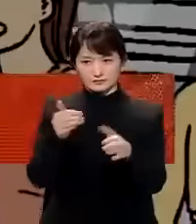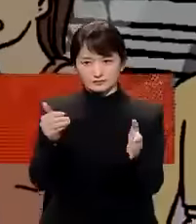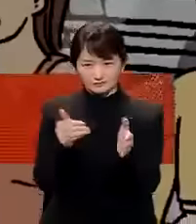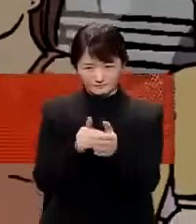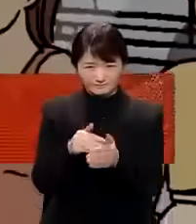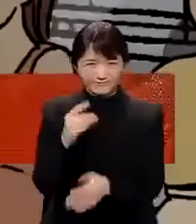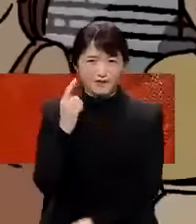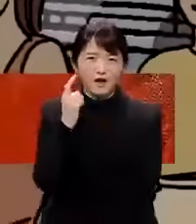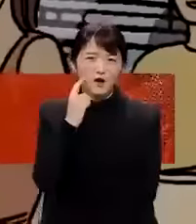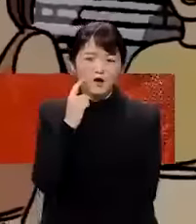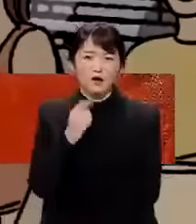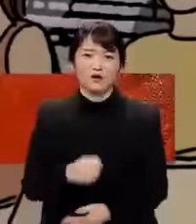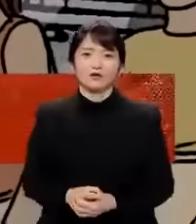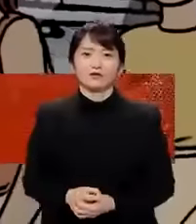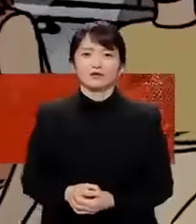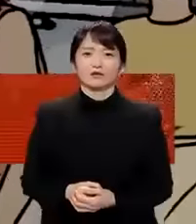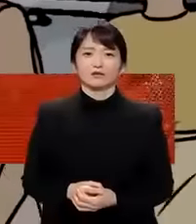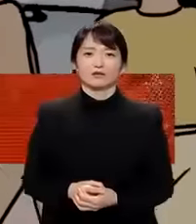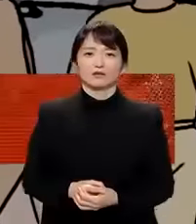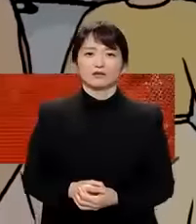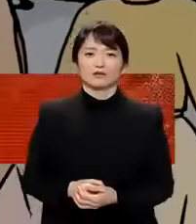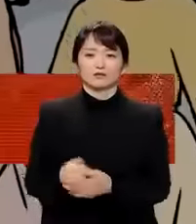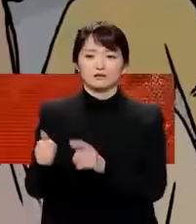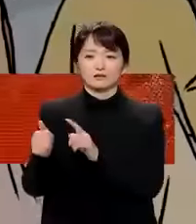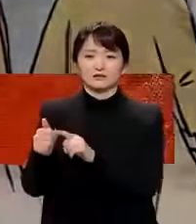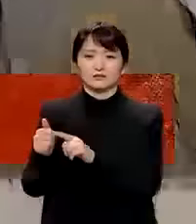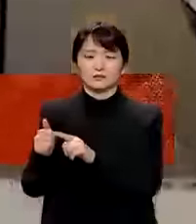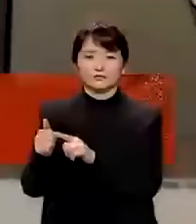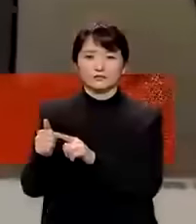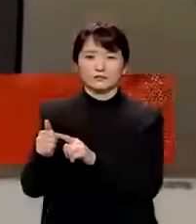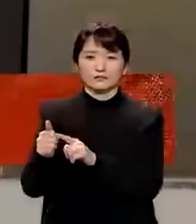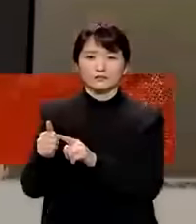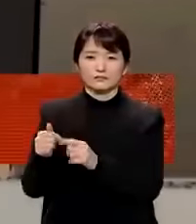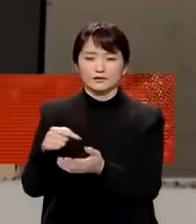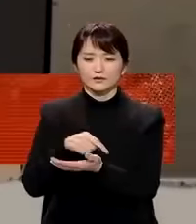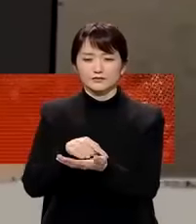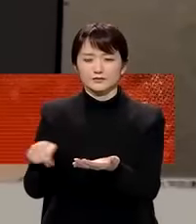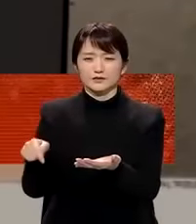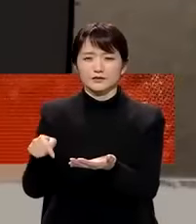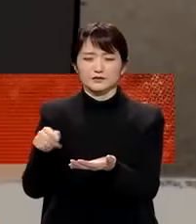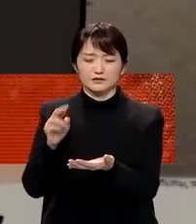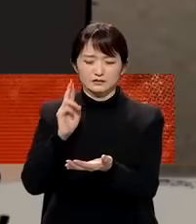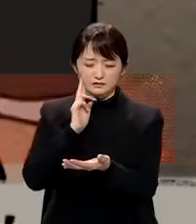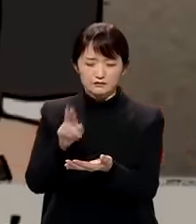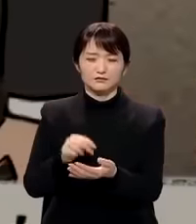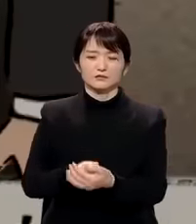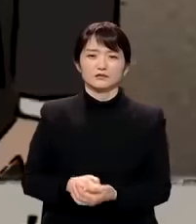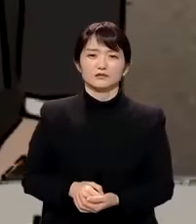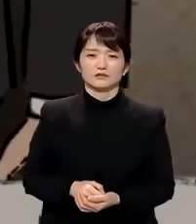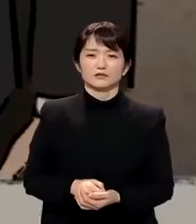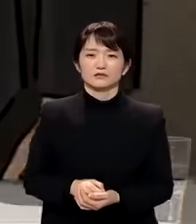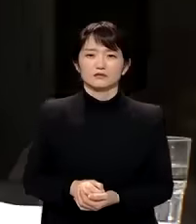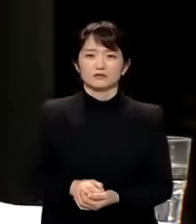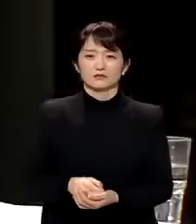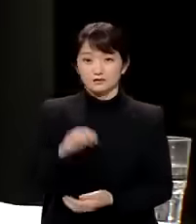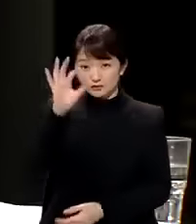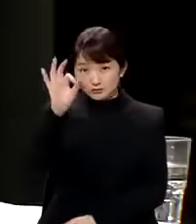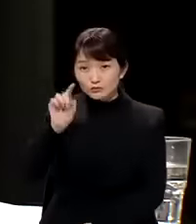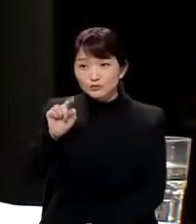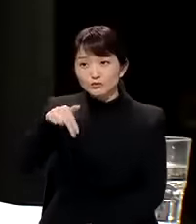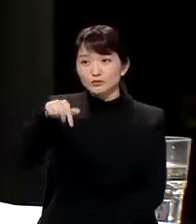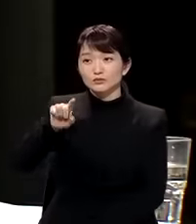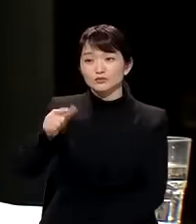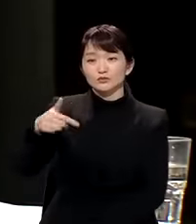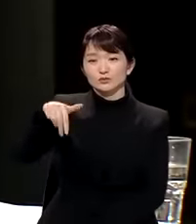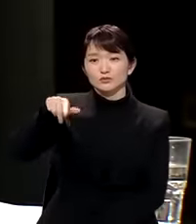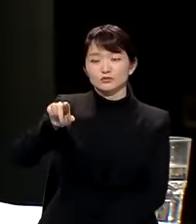있는데 남편이 정말 진하게 뒤통수를 맞은 전형적인 결혼 사기에 해당이 됩니다 이거 완전 천청 조네 어